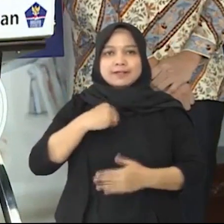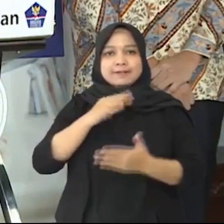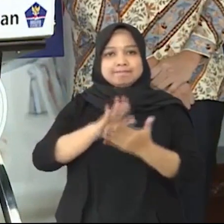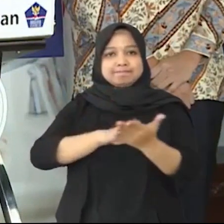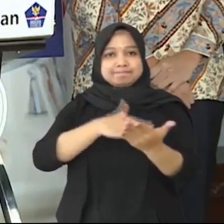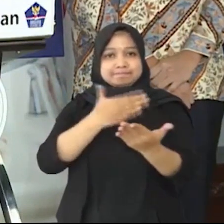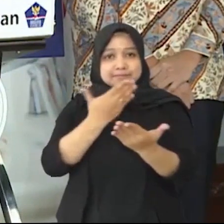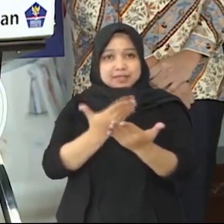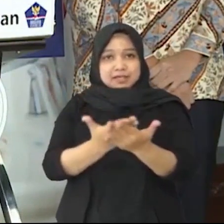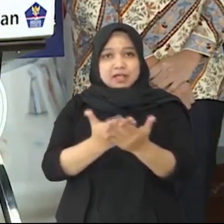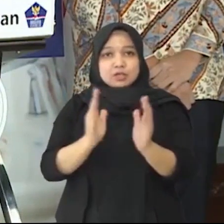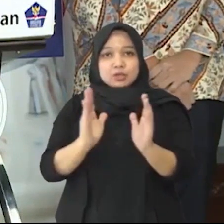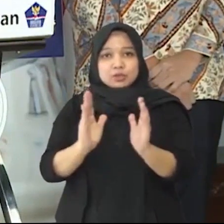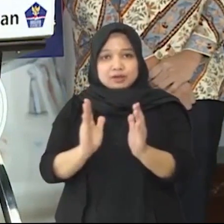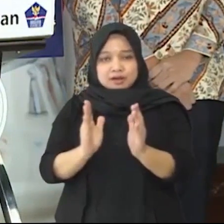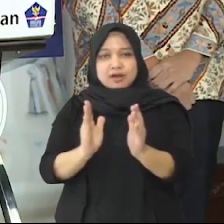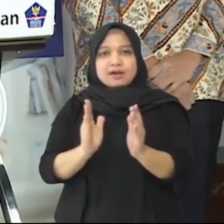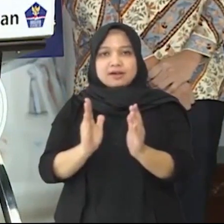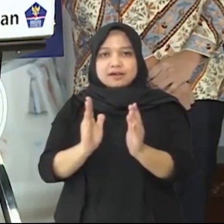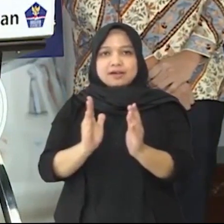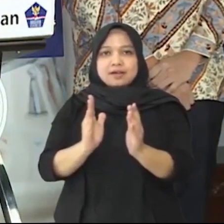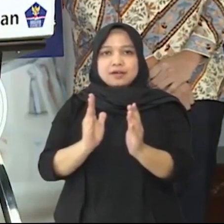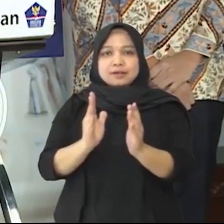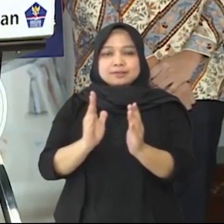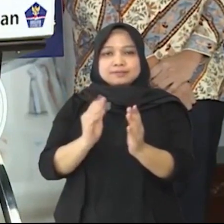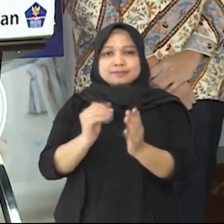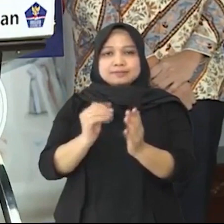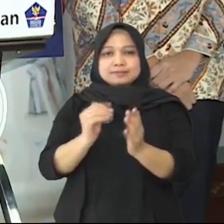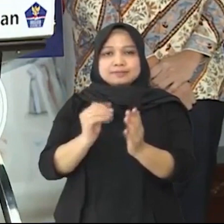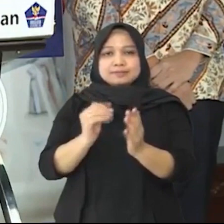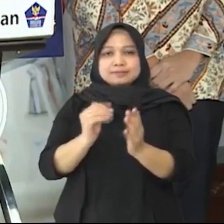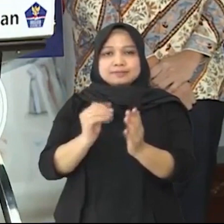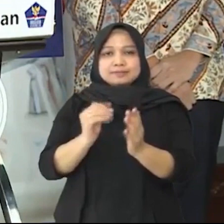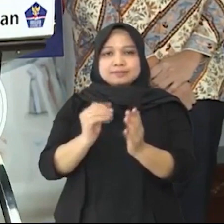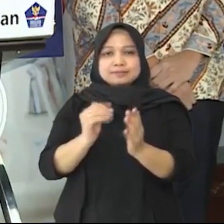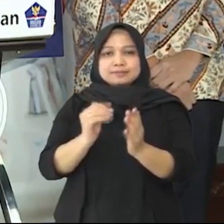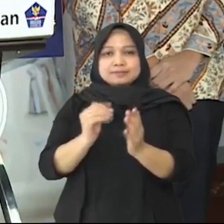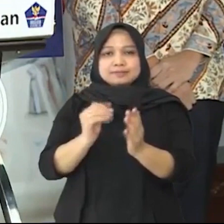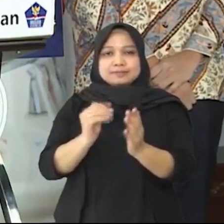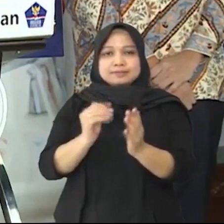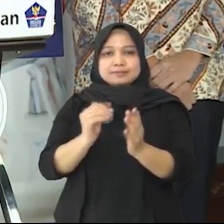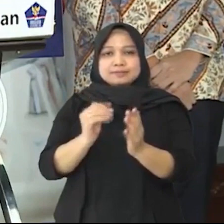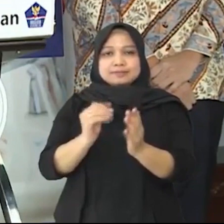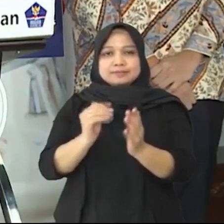kita mendapatkan tempat yang terbaik di sisi allah subhanahu wa